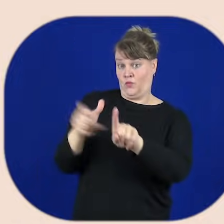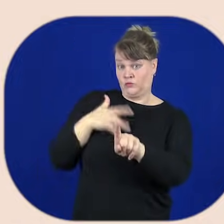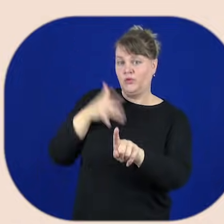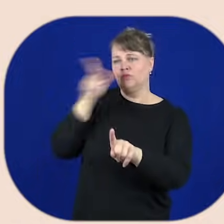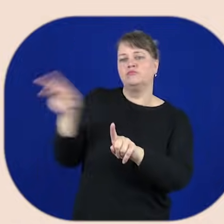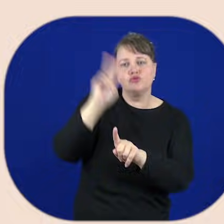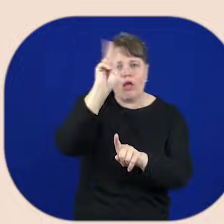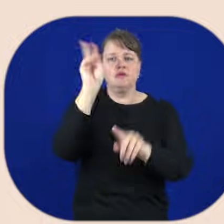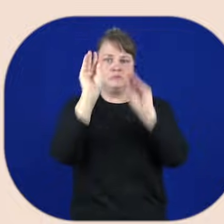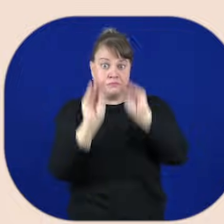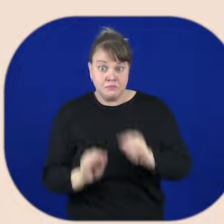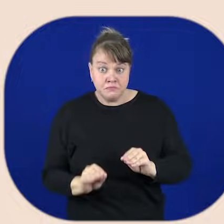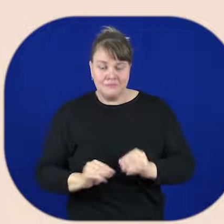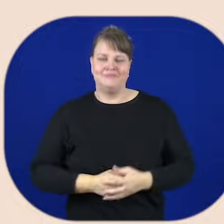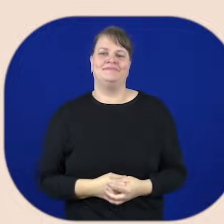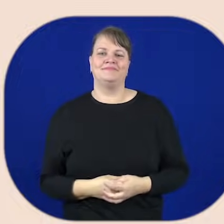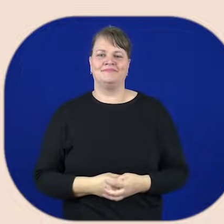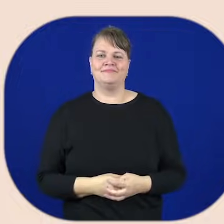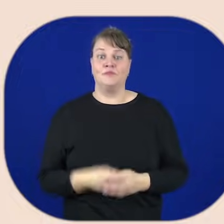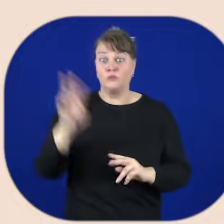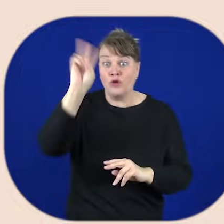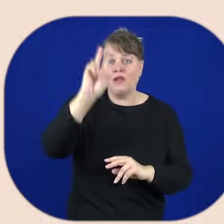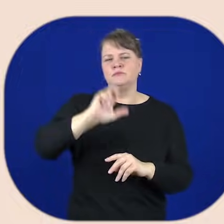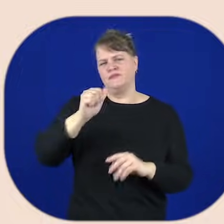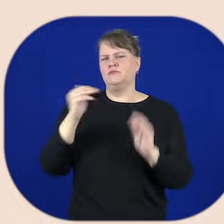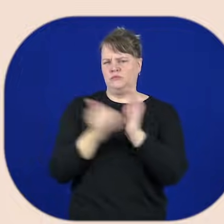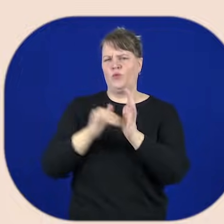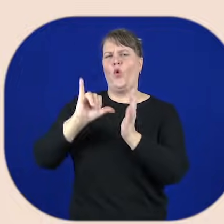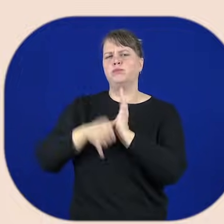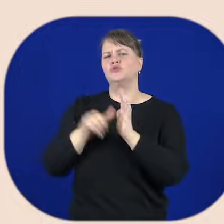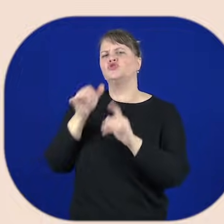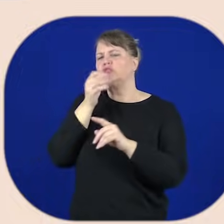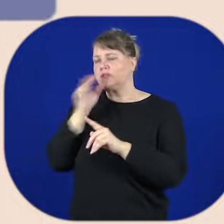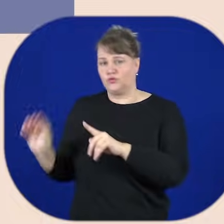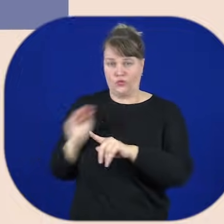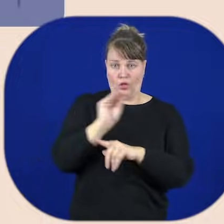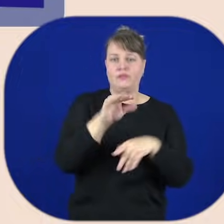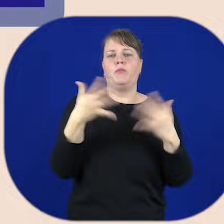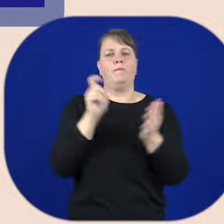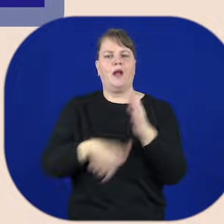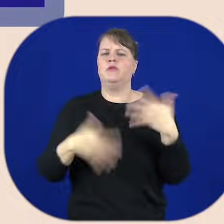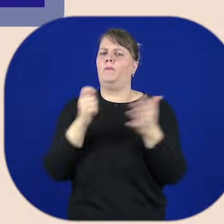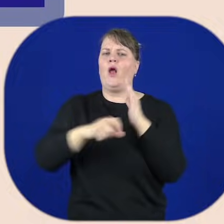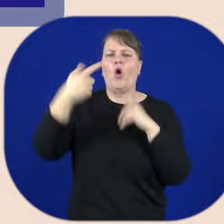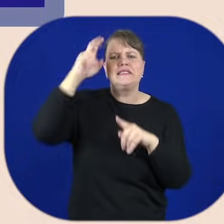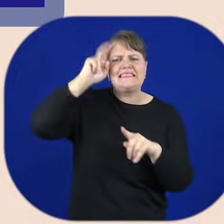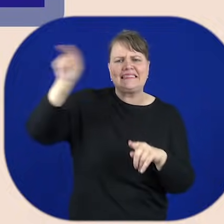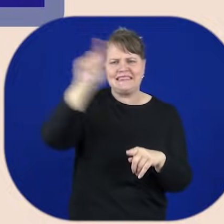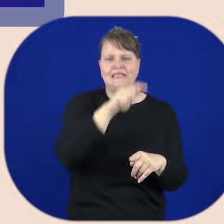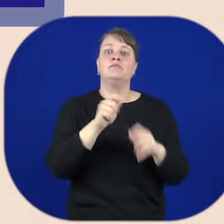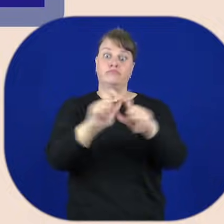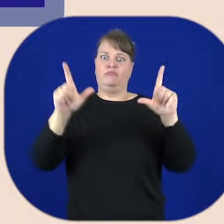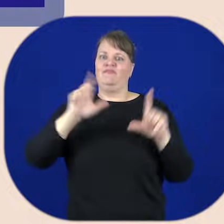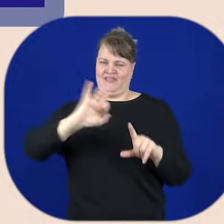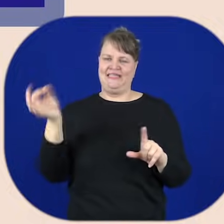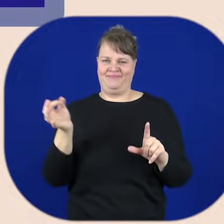přihlášením jednoho člena sčítané domácnosti. Pro vstup do formuláře si připravte číslo občanky Českého cestovního pasu nebo dokladu